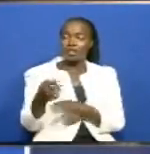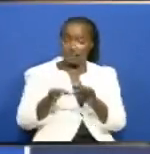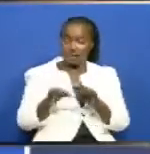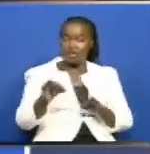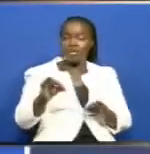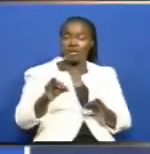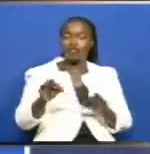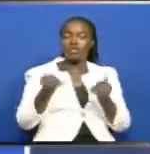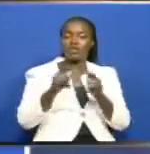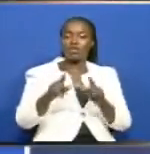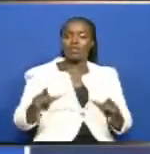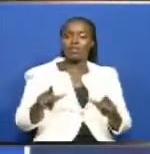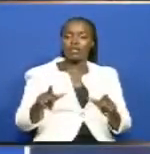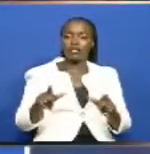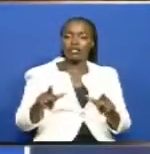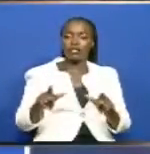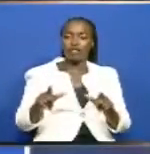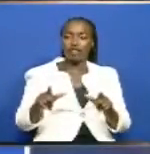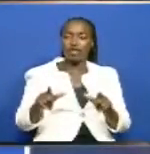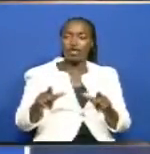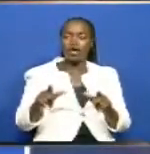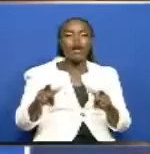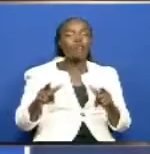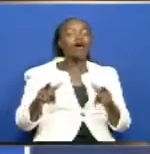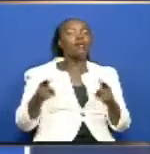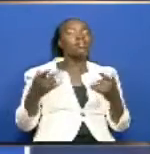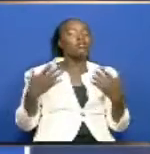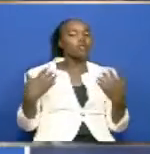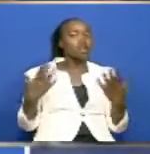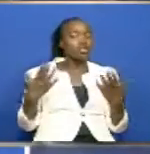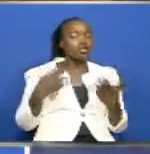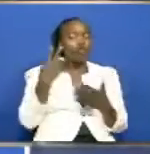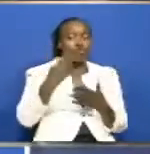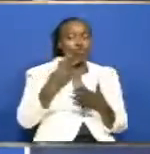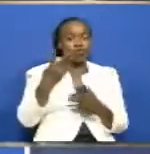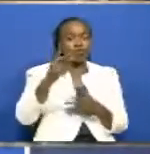new land, putting it in the hands of 2,000